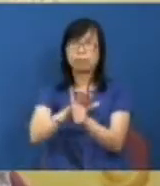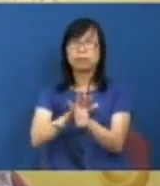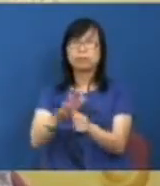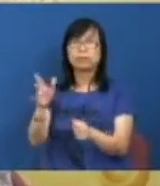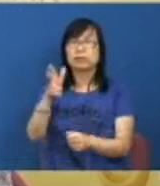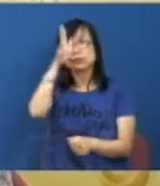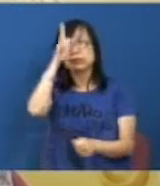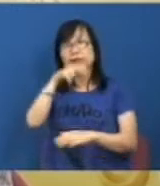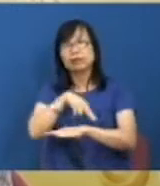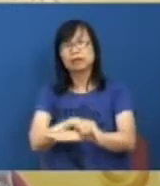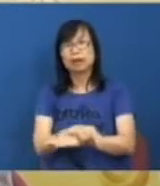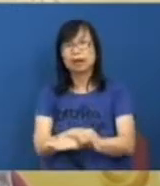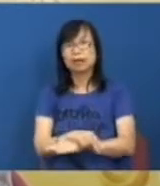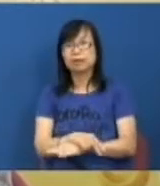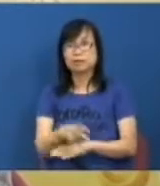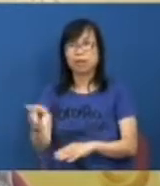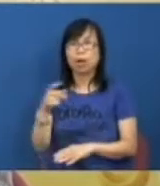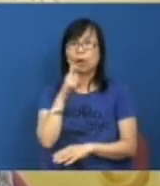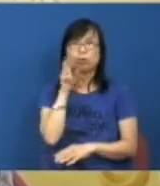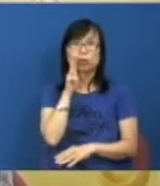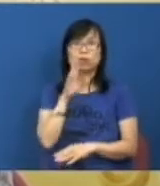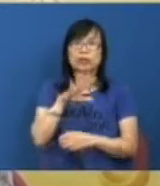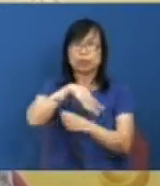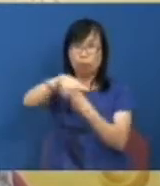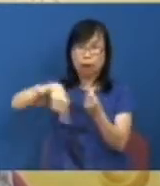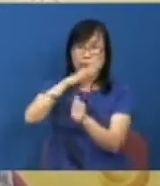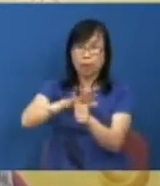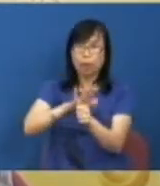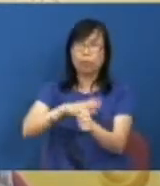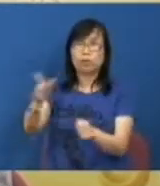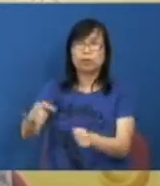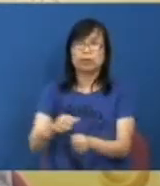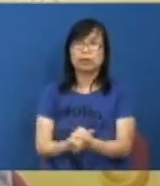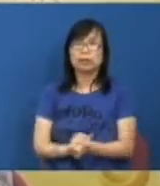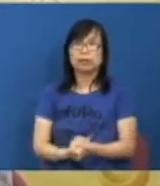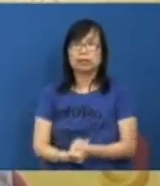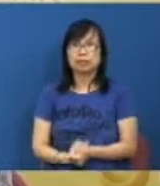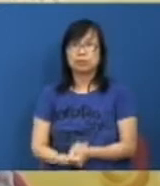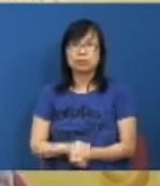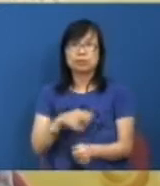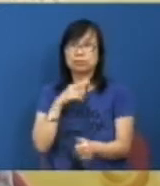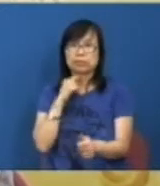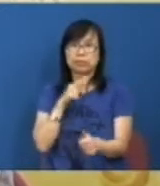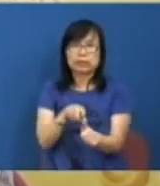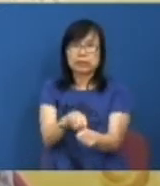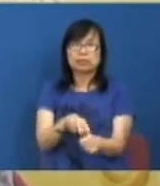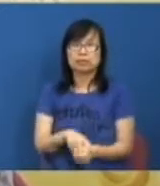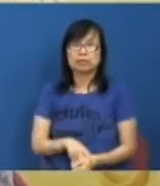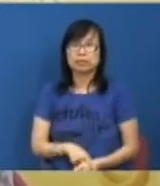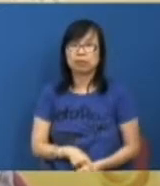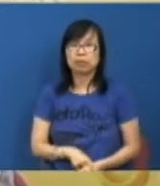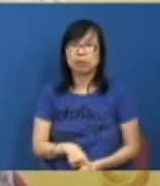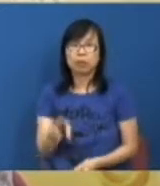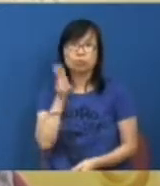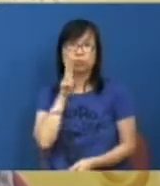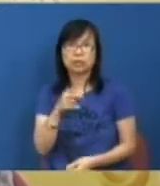嘅，因為其實很多時候環保嗰啲嘢咧就要霸王硬上弓嘅，因為很多時